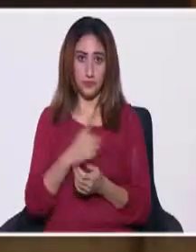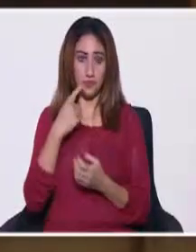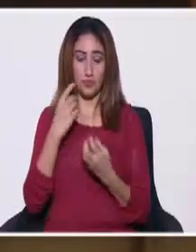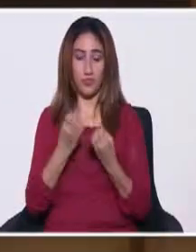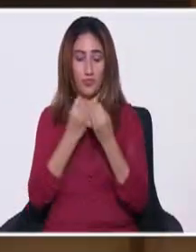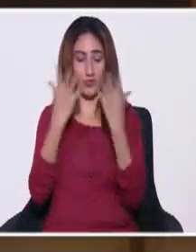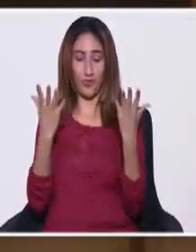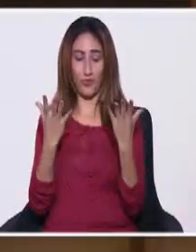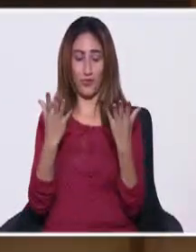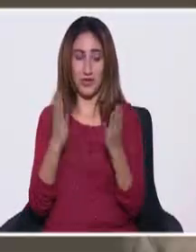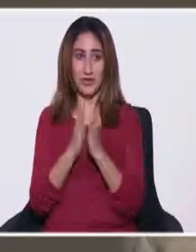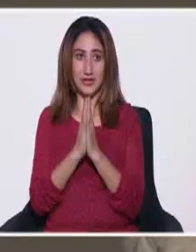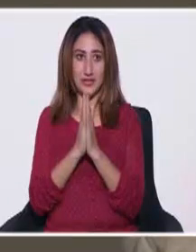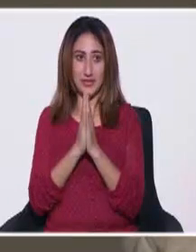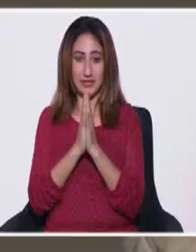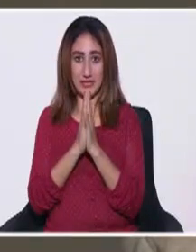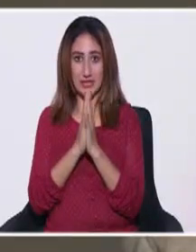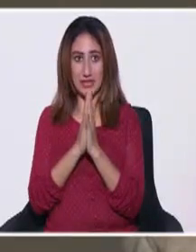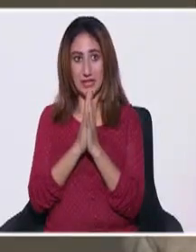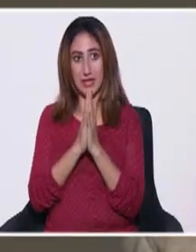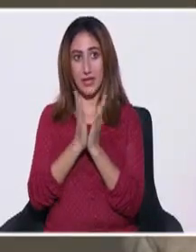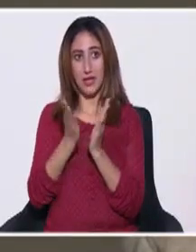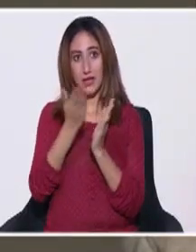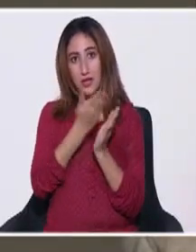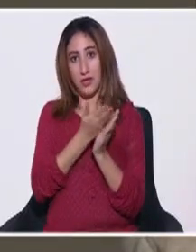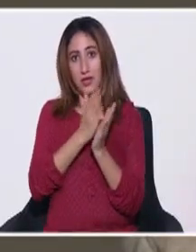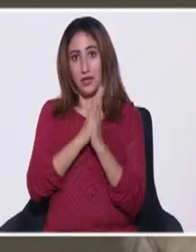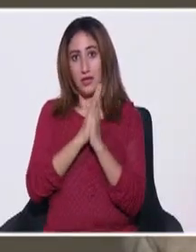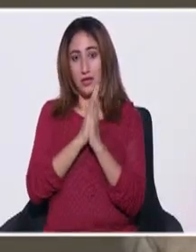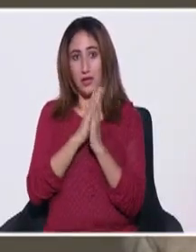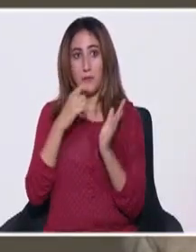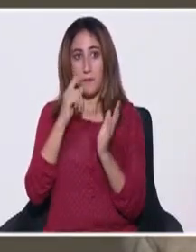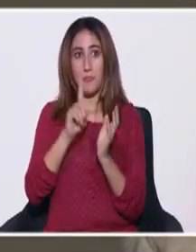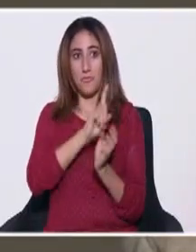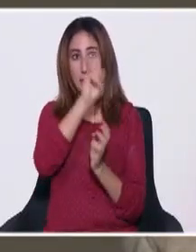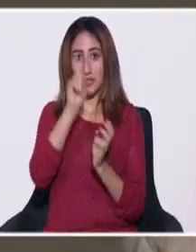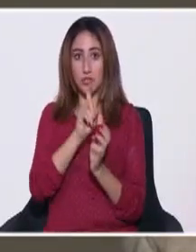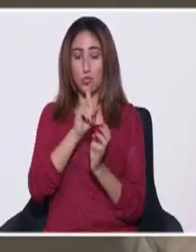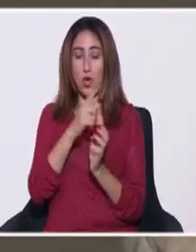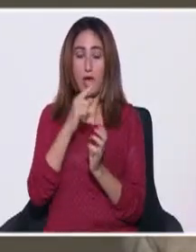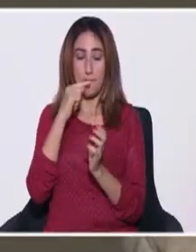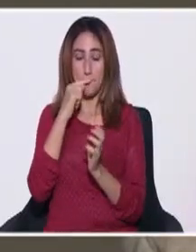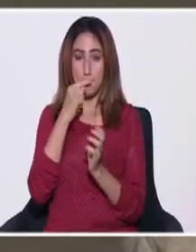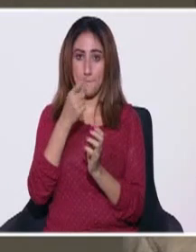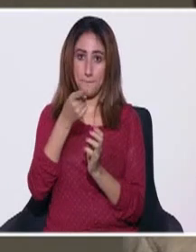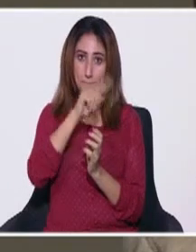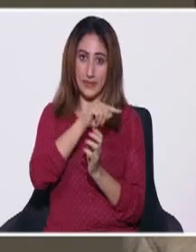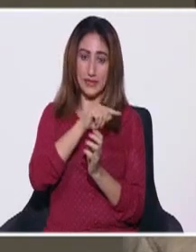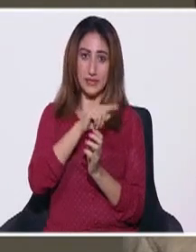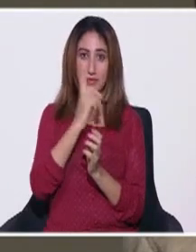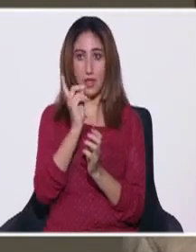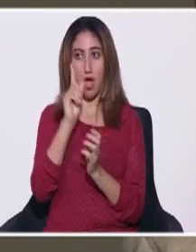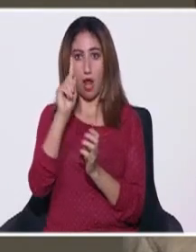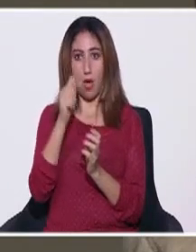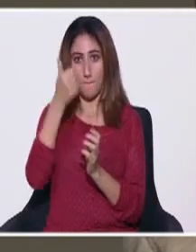بقى. احنا عاوزين نعرف الاستاذه رباب، لان هي مثال على المبادره